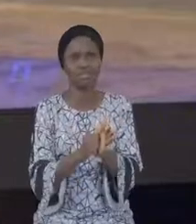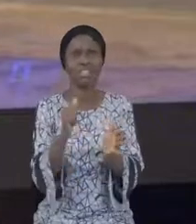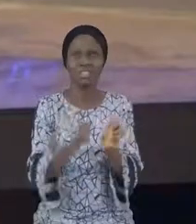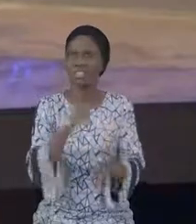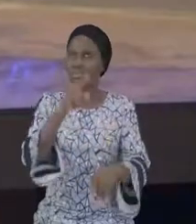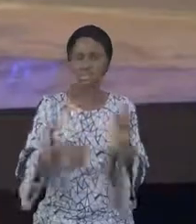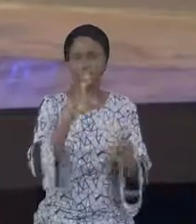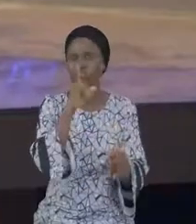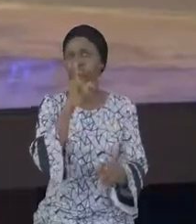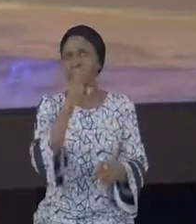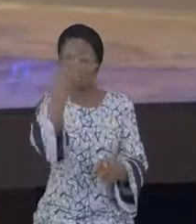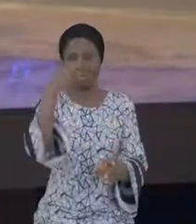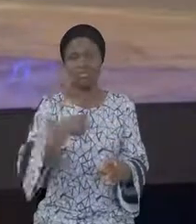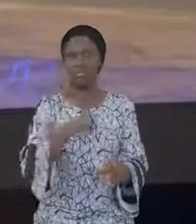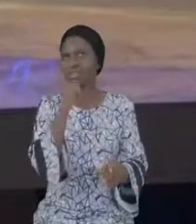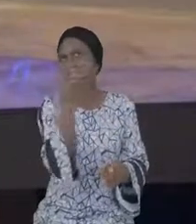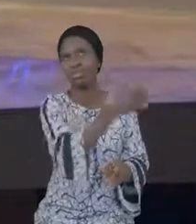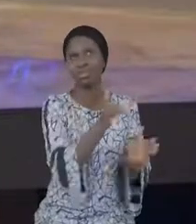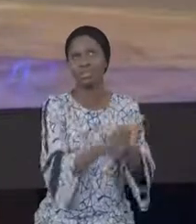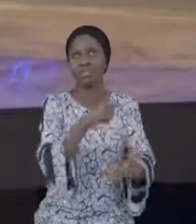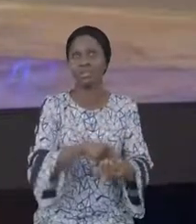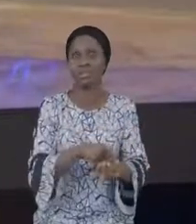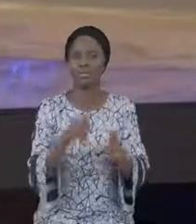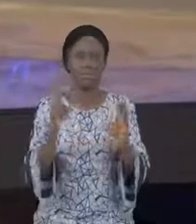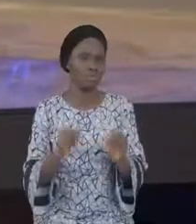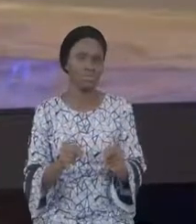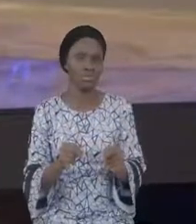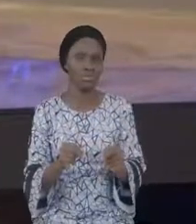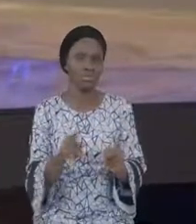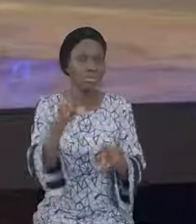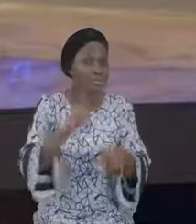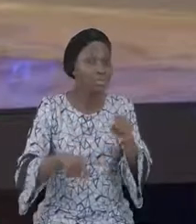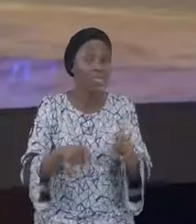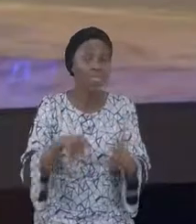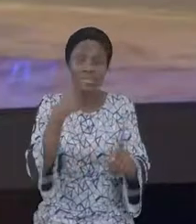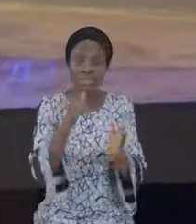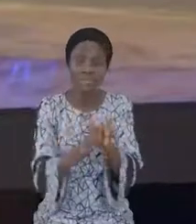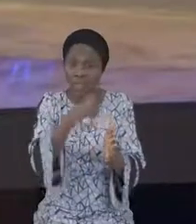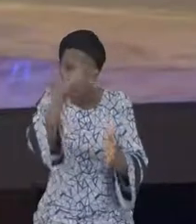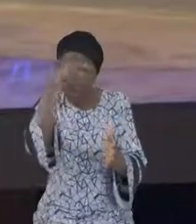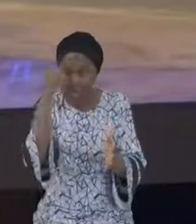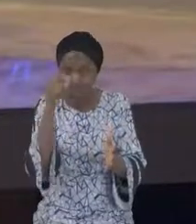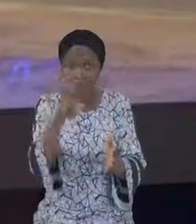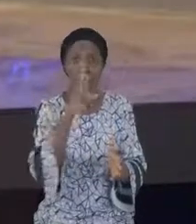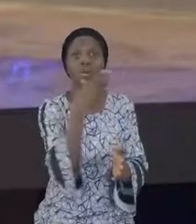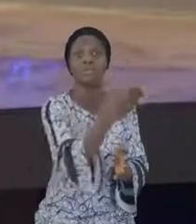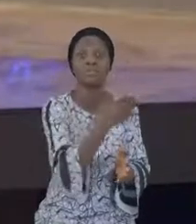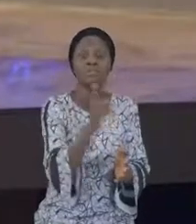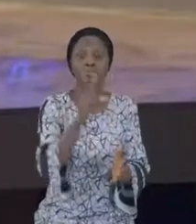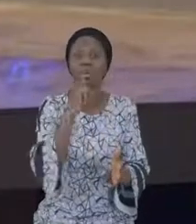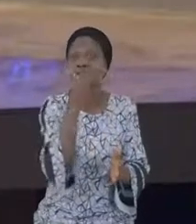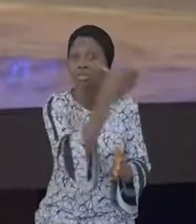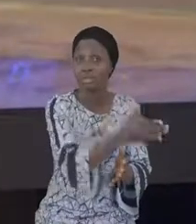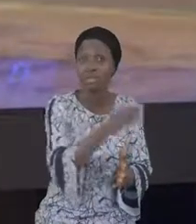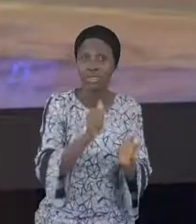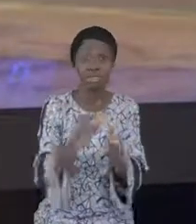être vrai. Parce are you que je saying ne suis pas là? Est-ce que tu dis que parce que tu n'es pas là, donc que tu ne seras jamais là? Est-ce que tu dis